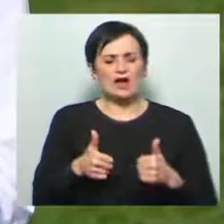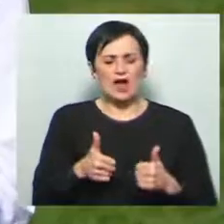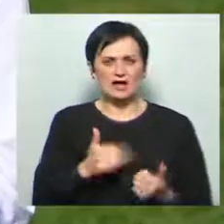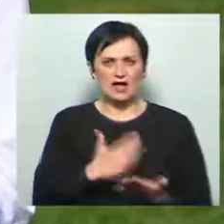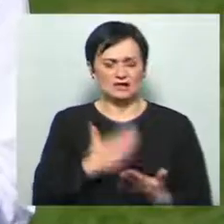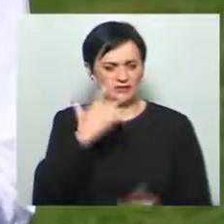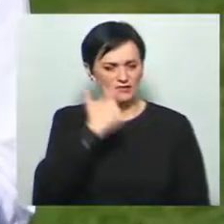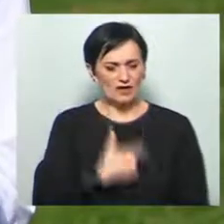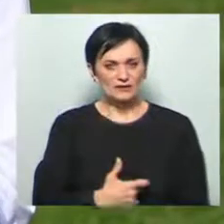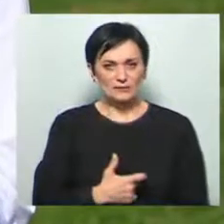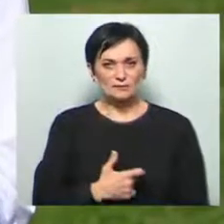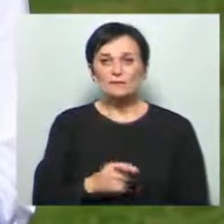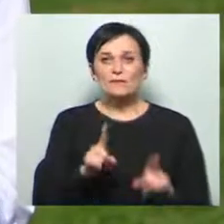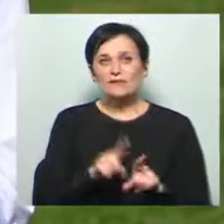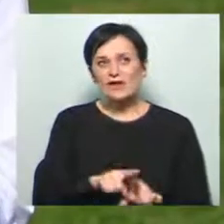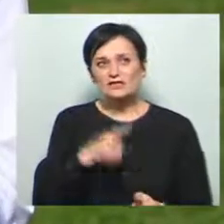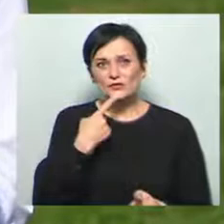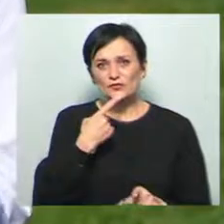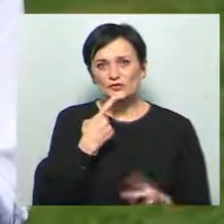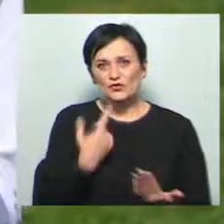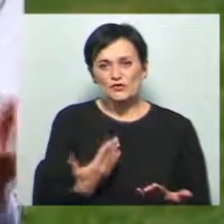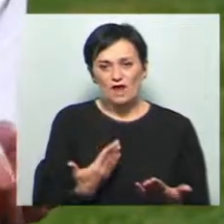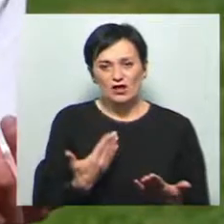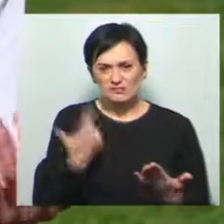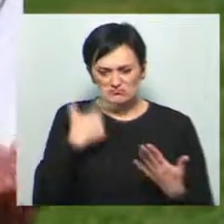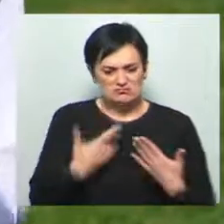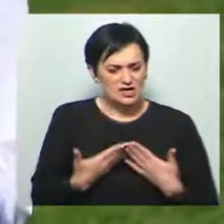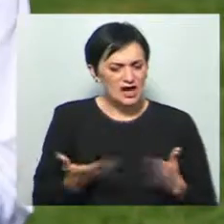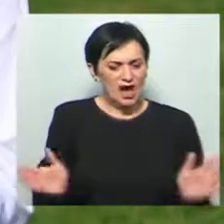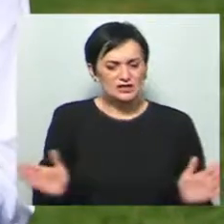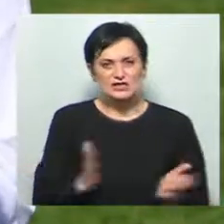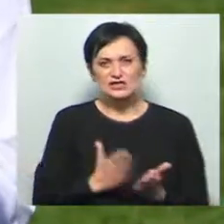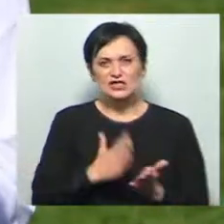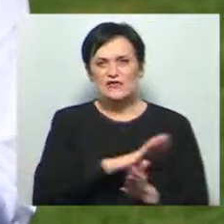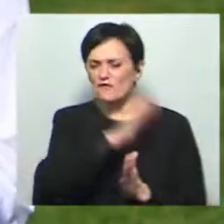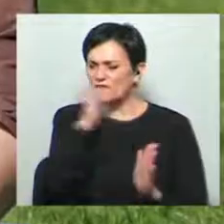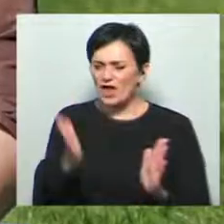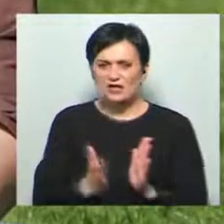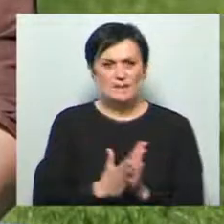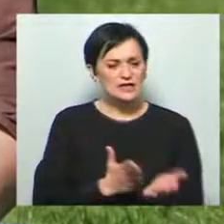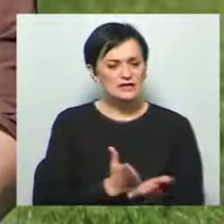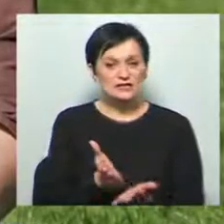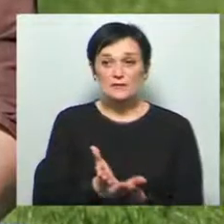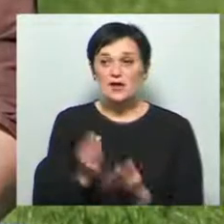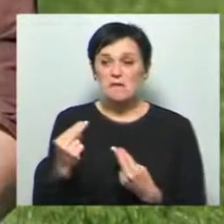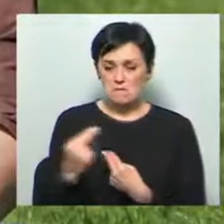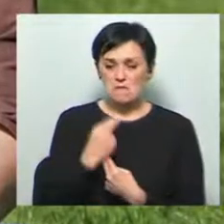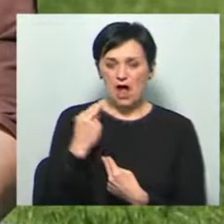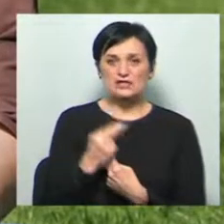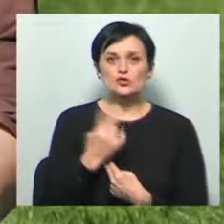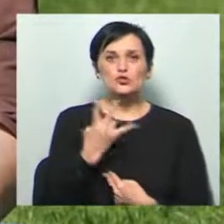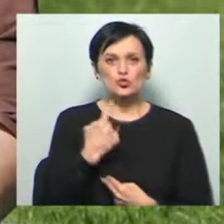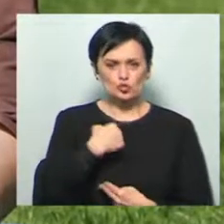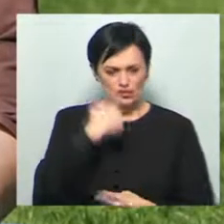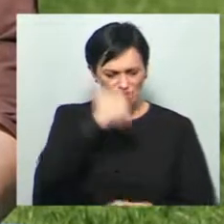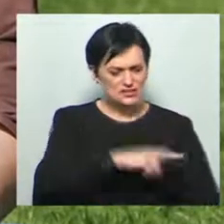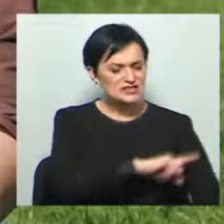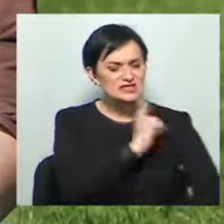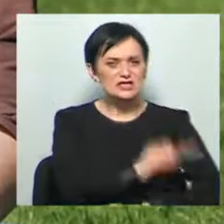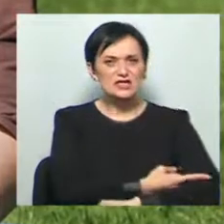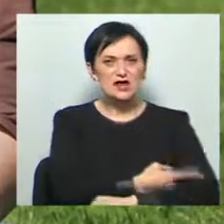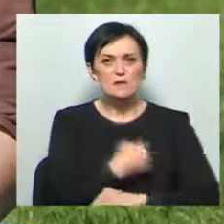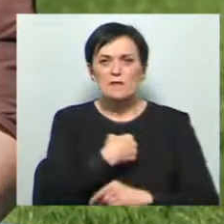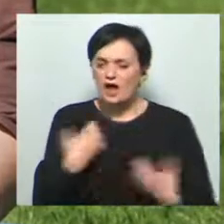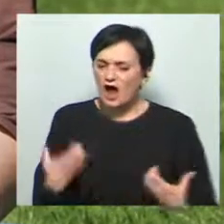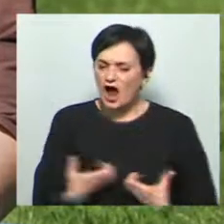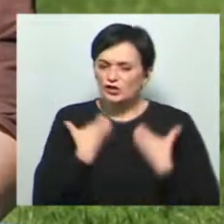და ასე ვთქვათ, გახსნილი ვარ მთლიანად ყველაფრის მიმართ. მასწავლა, რომ ძალიან ძლიერი უნდა ვიყო, რომ არაფრის არ